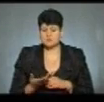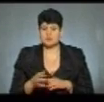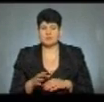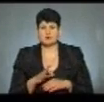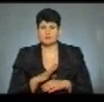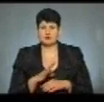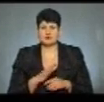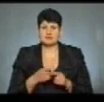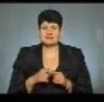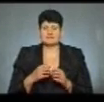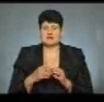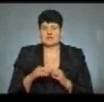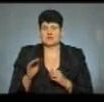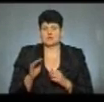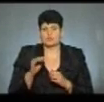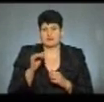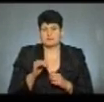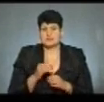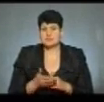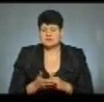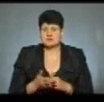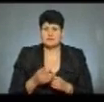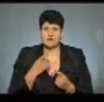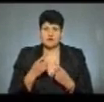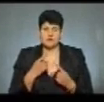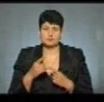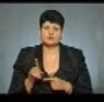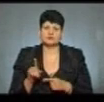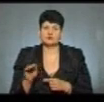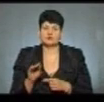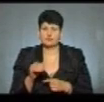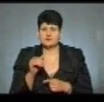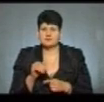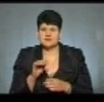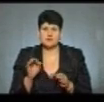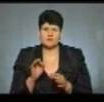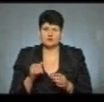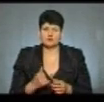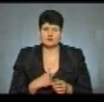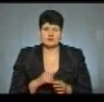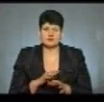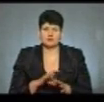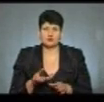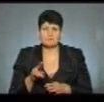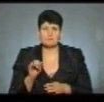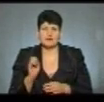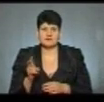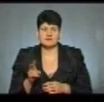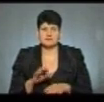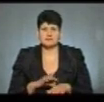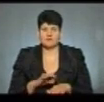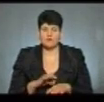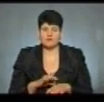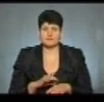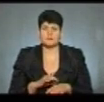це всередині жовтня місяця. Також ми говоримо, що в жовтні місяці майже ніколи у нас не було такого піку захворюваності, і тим